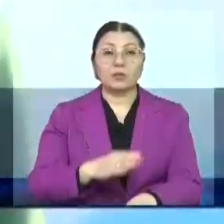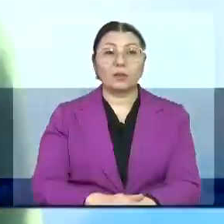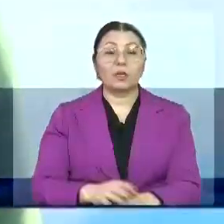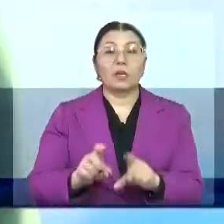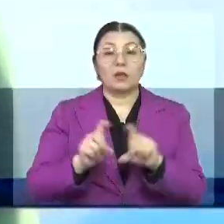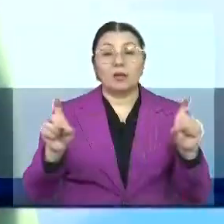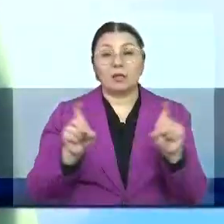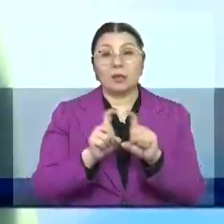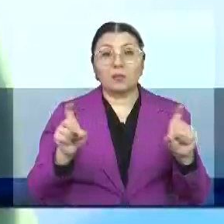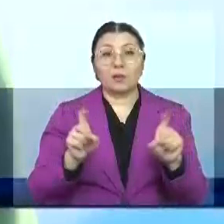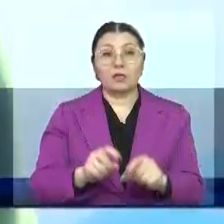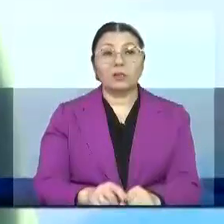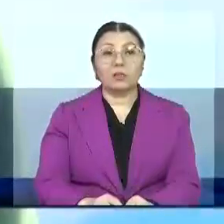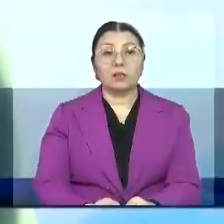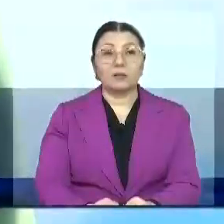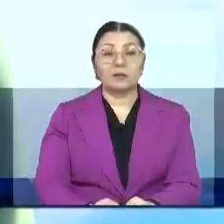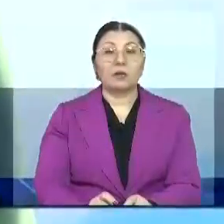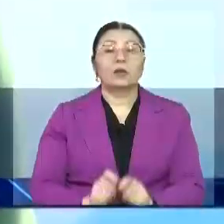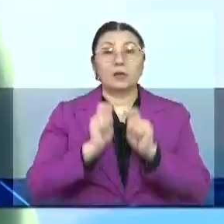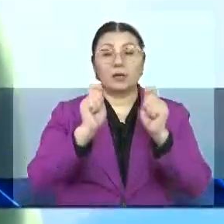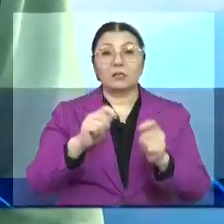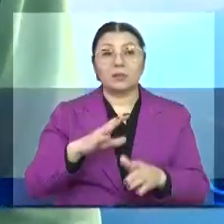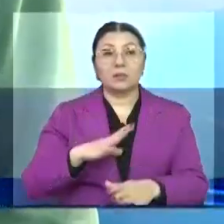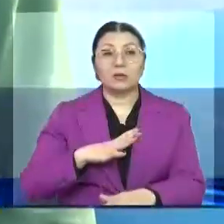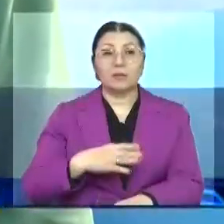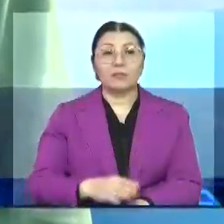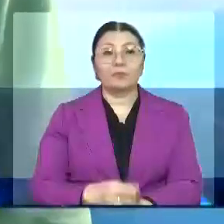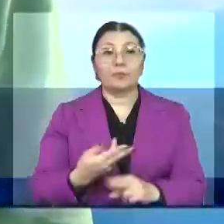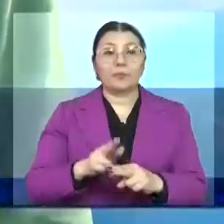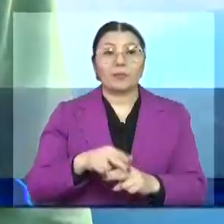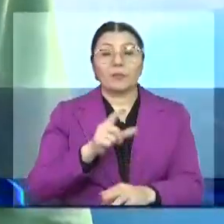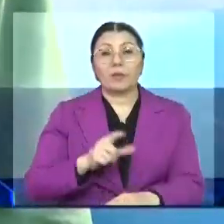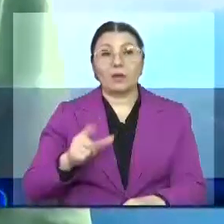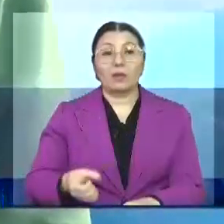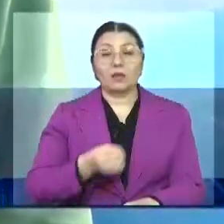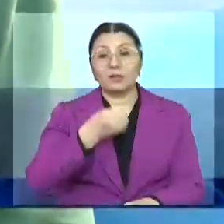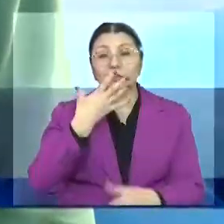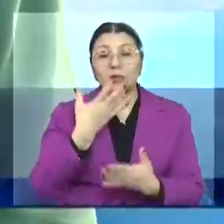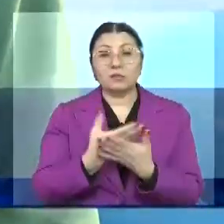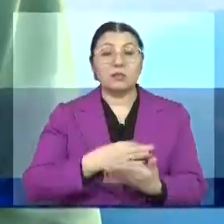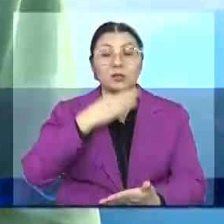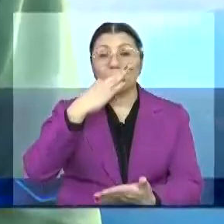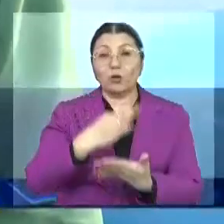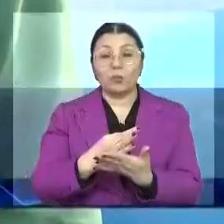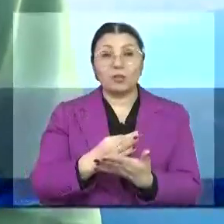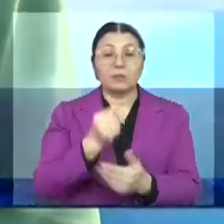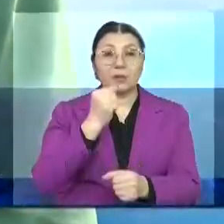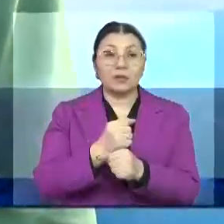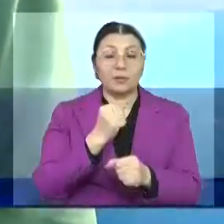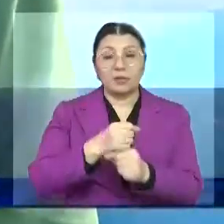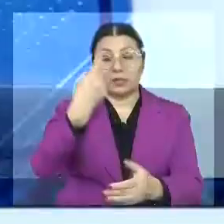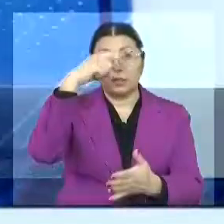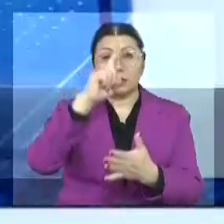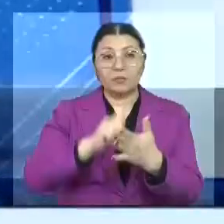Ғимаратта арналған типовой ашылды. Бұлар енді халыққа жақсы жауапкершілікпен қызмет етеді деп